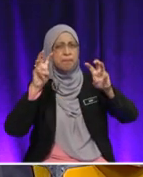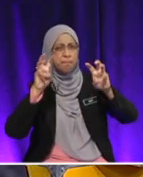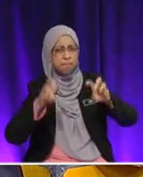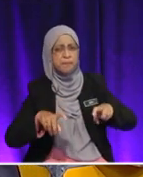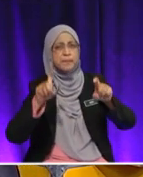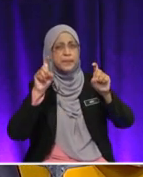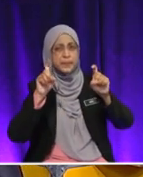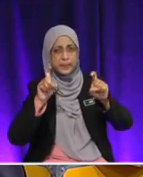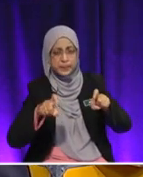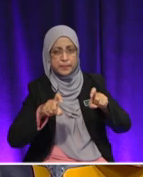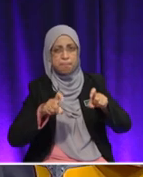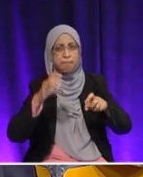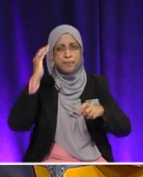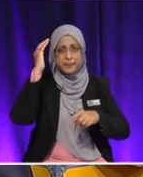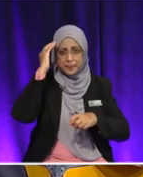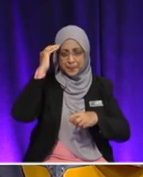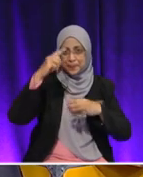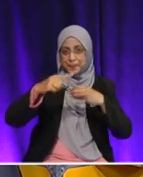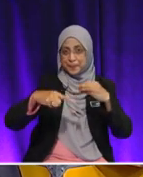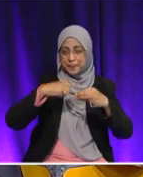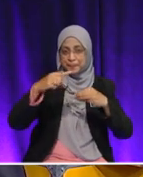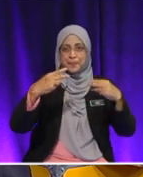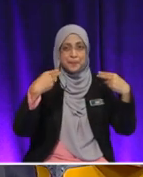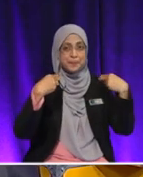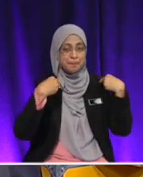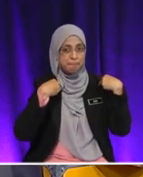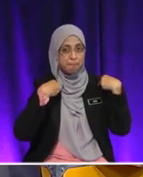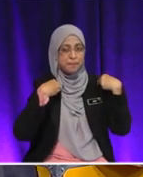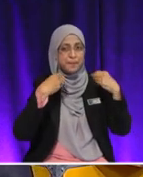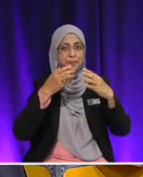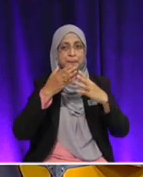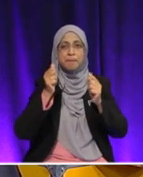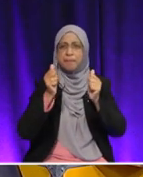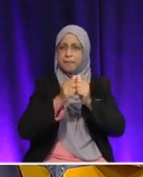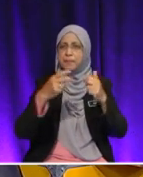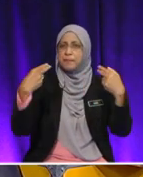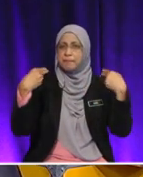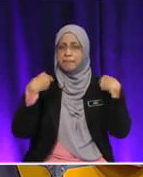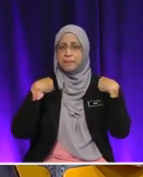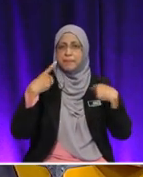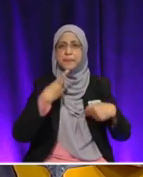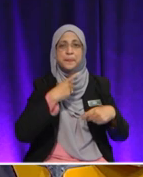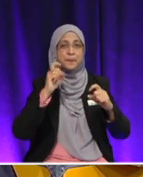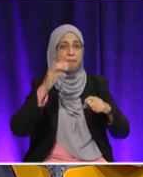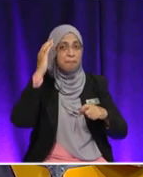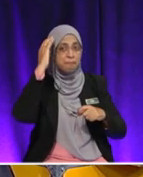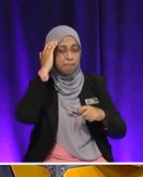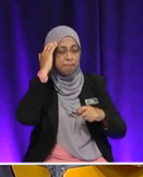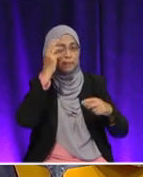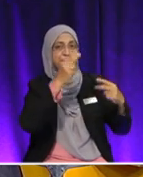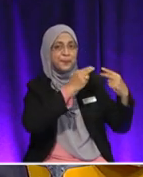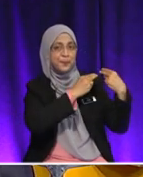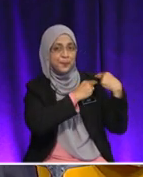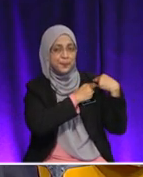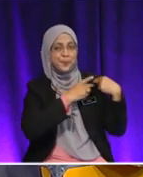mesti mengetahui tentang hak melalui hak tersebut kita perlulah mengetahui tentang tanggung jawab kita